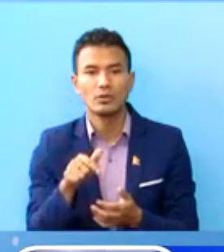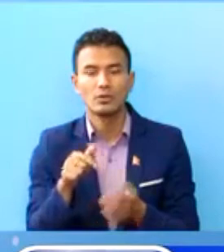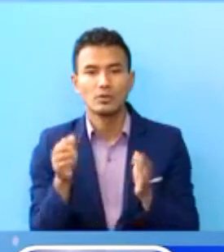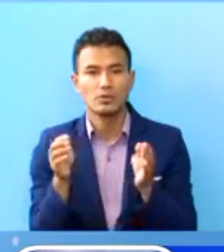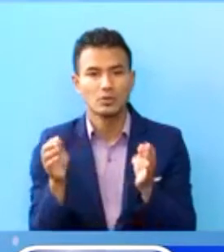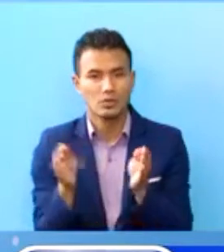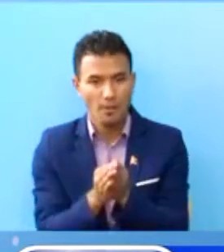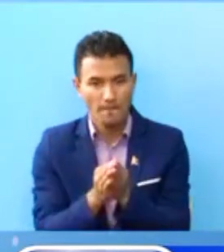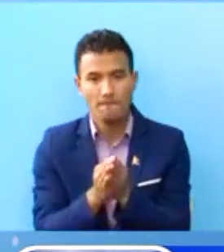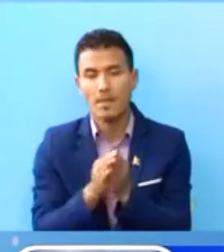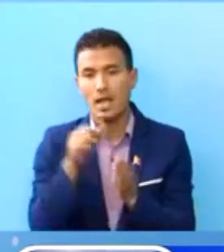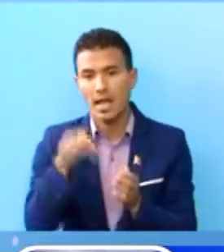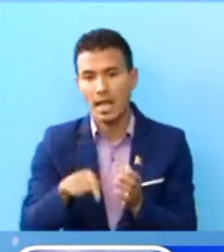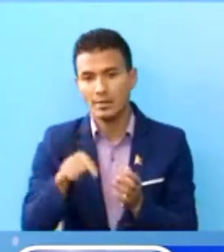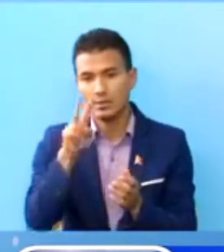यसै गरी आजको जम्मा